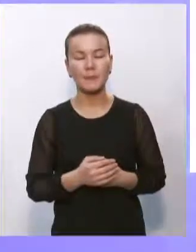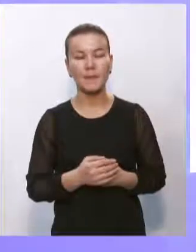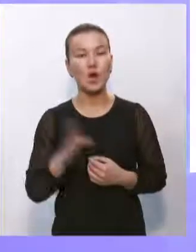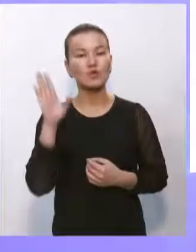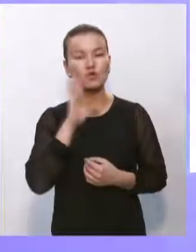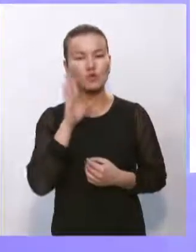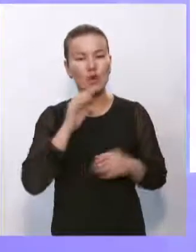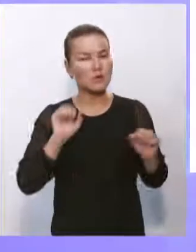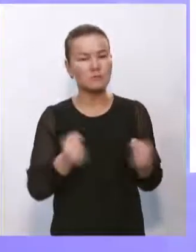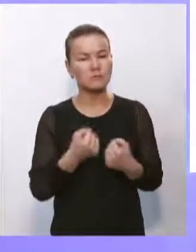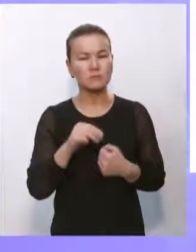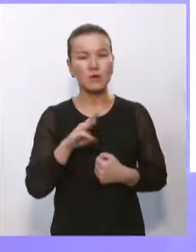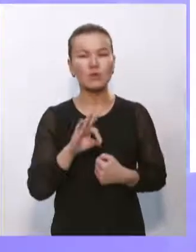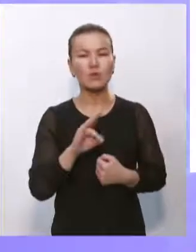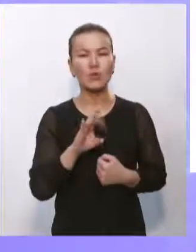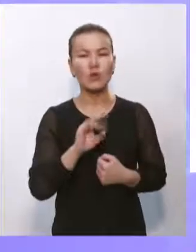Суулар тоңот.